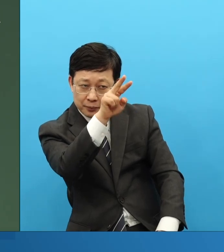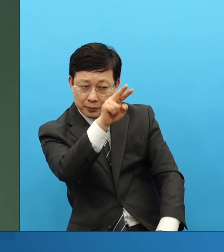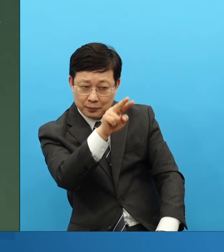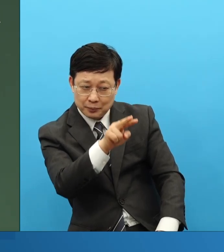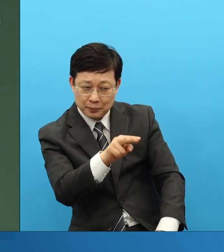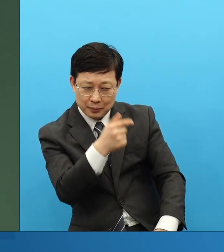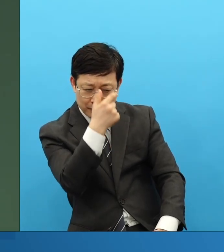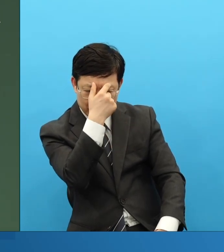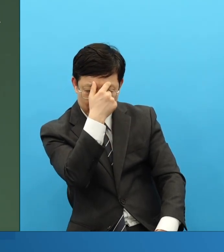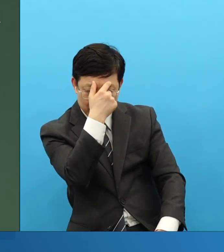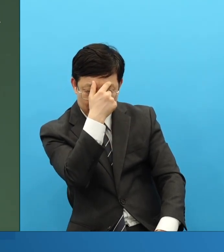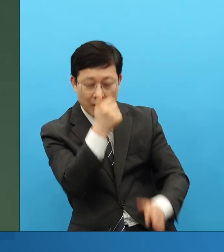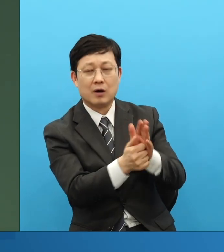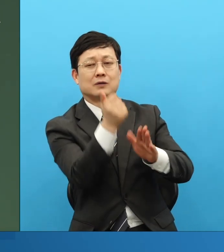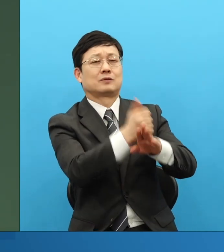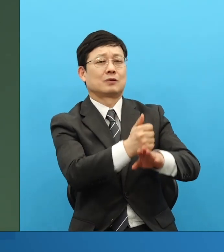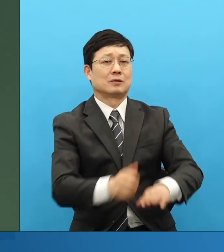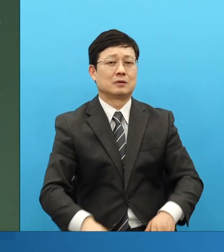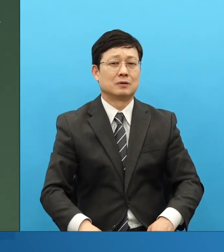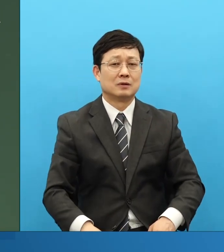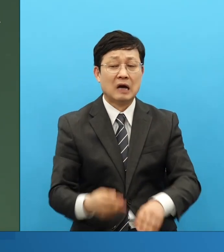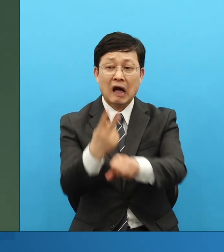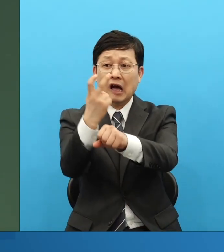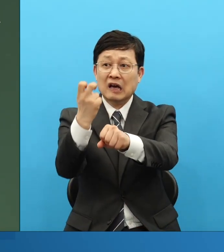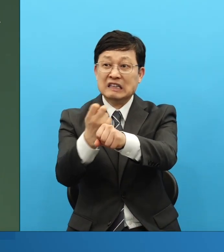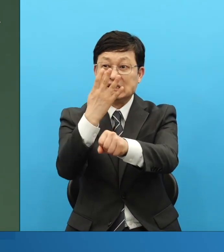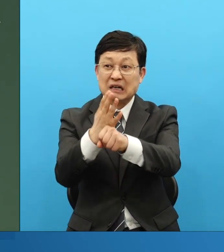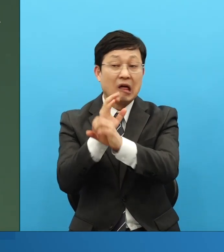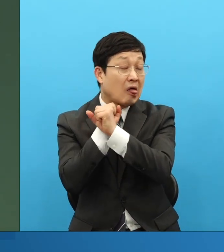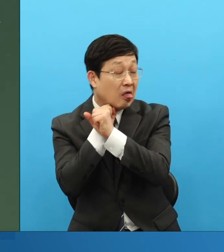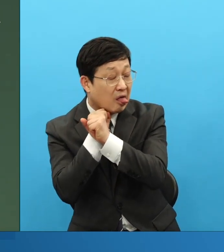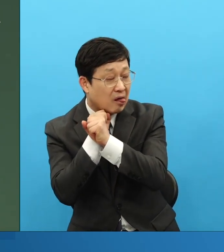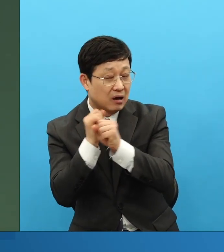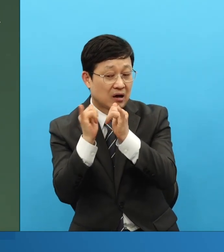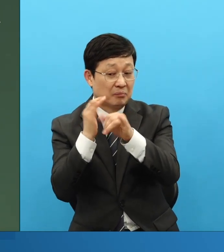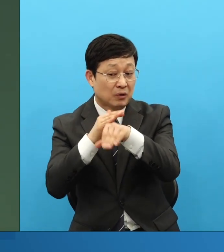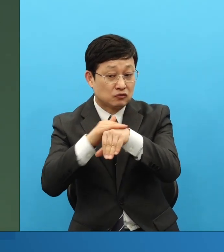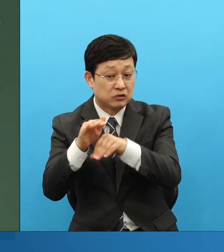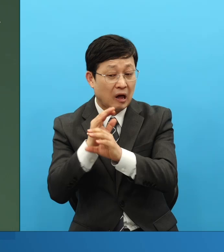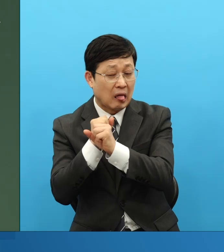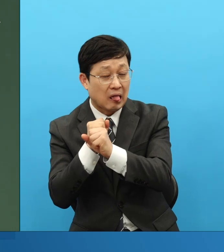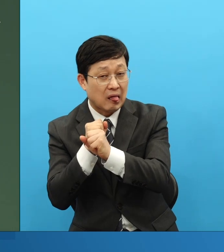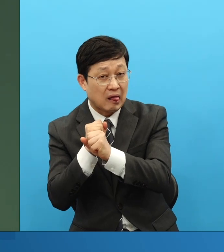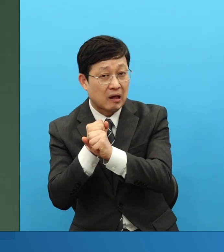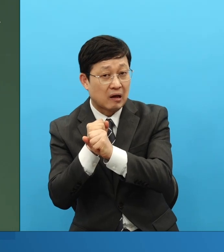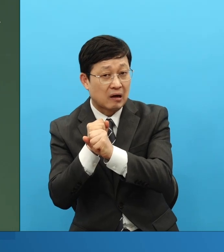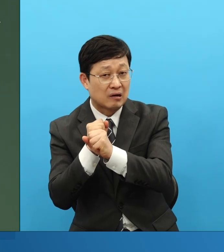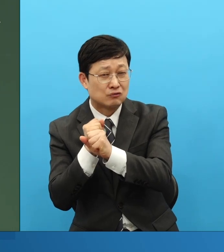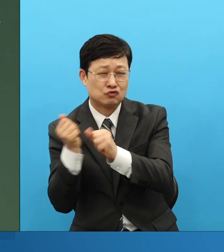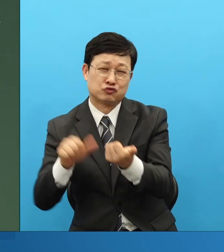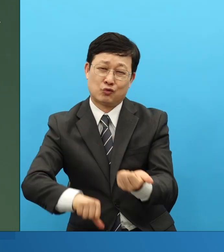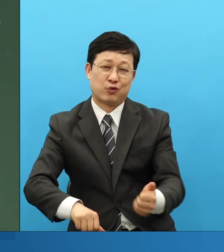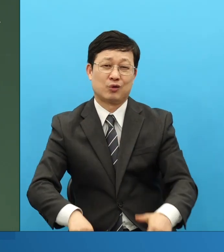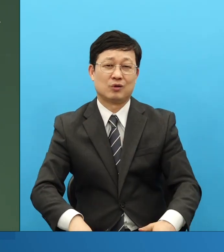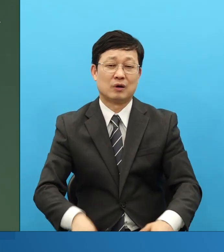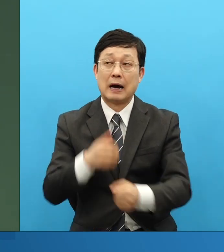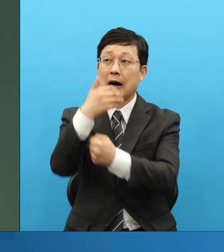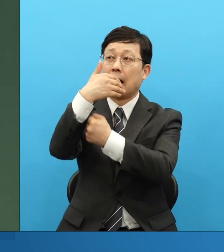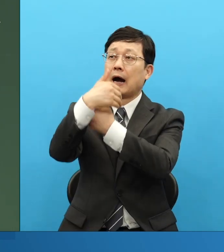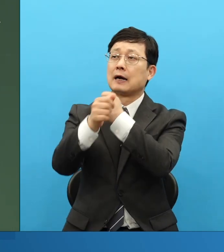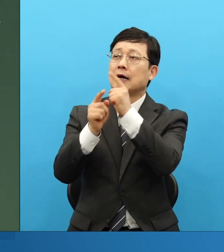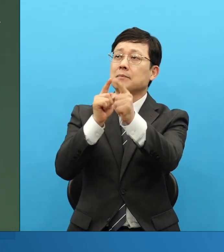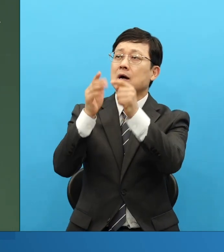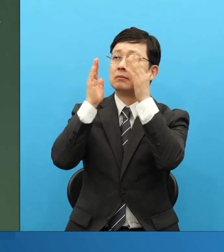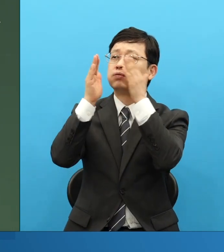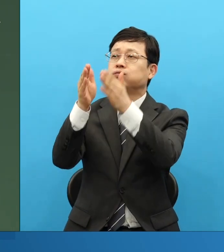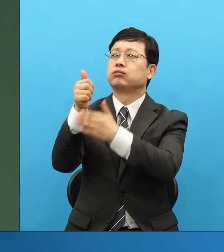24시 먼저서 죽습니다 그러면. If you're using humanism 24 hours a day, you're going to make yourself sick. 하나님 말씀 보기도 바쁜데 24시 남의